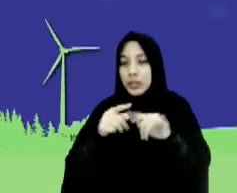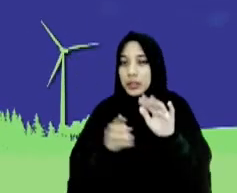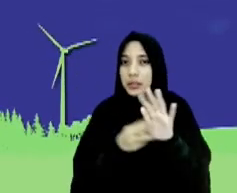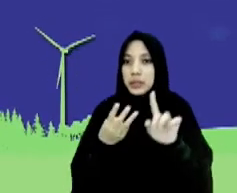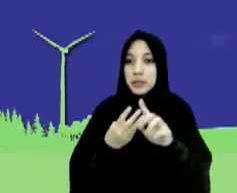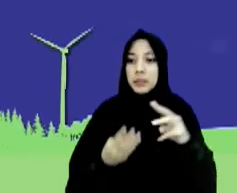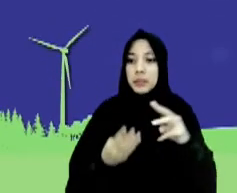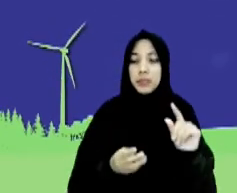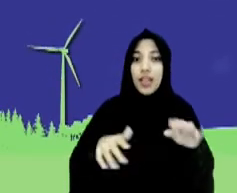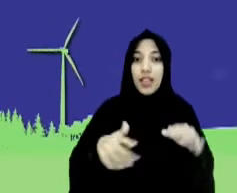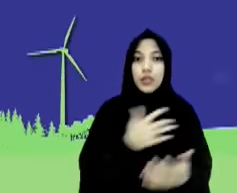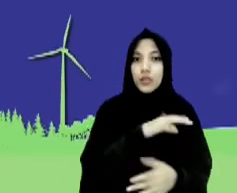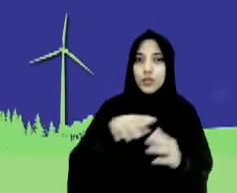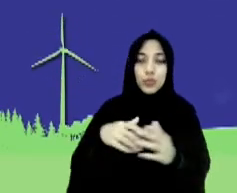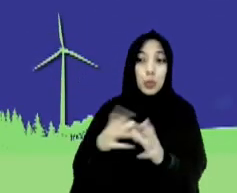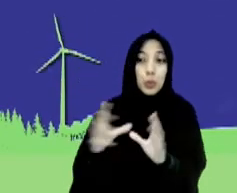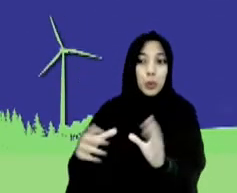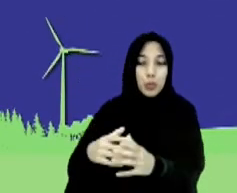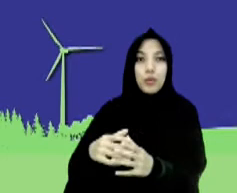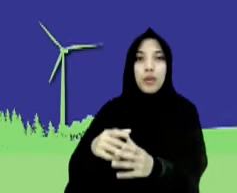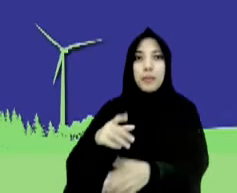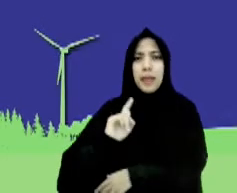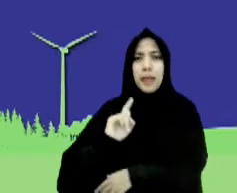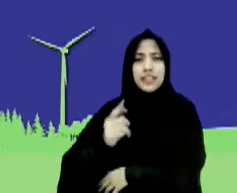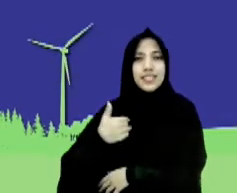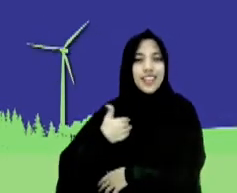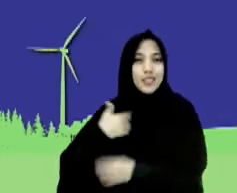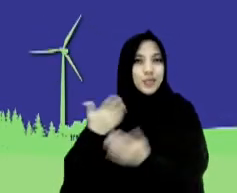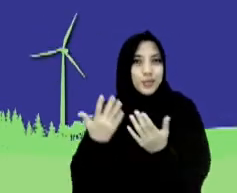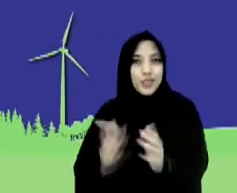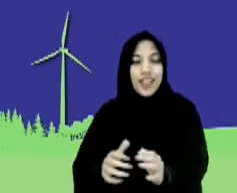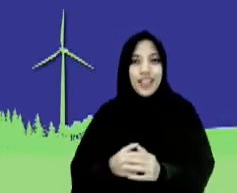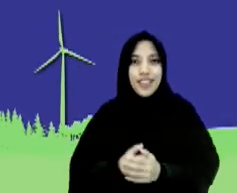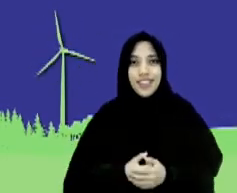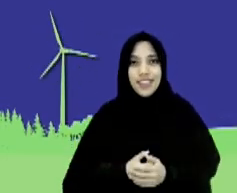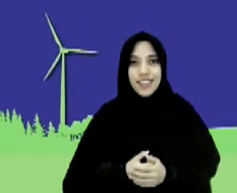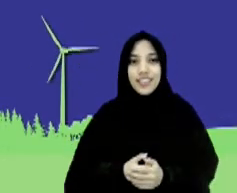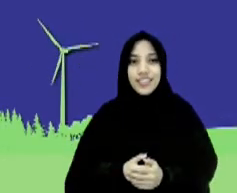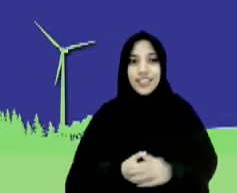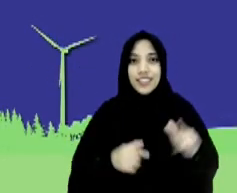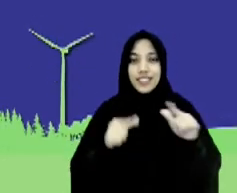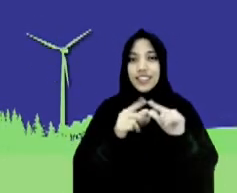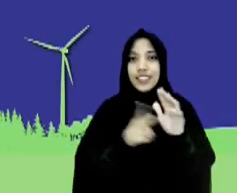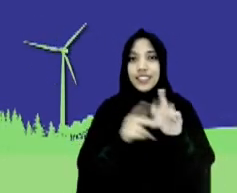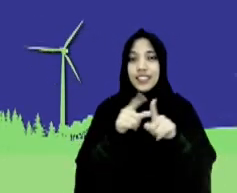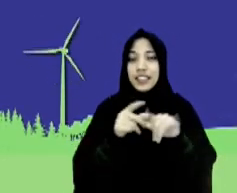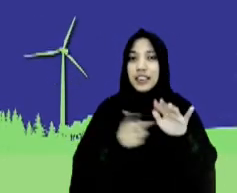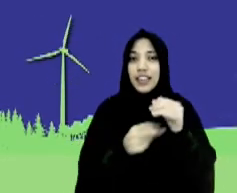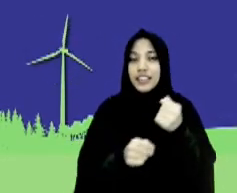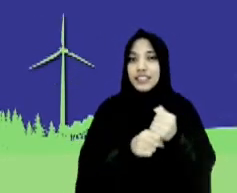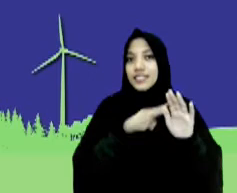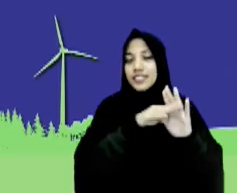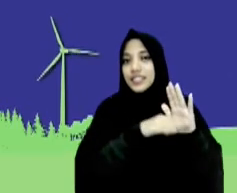ya itu semua sudah ada yang namanya eh landing policy-nya kita dalam sustainability risk